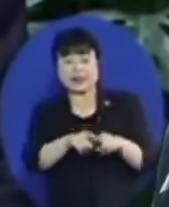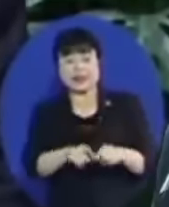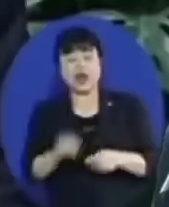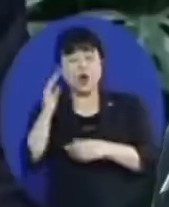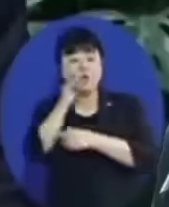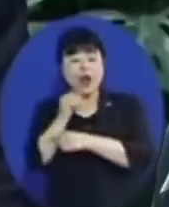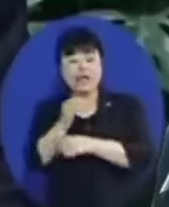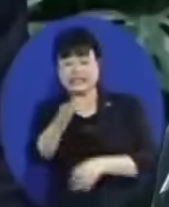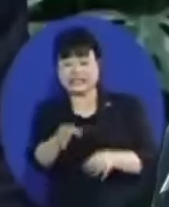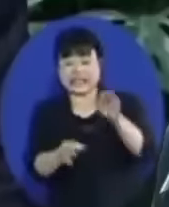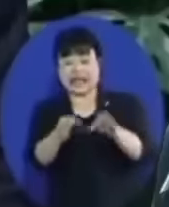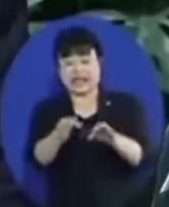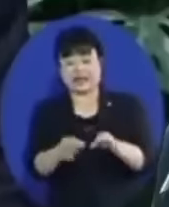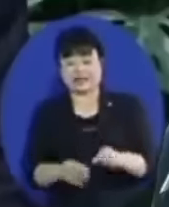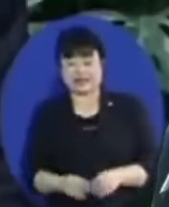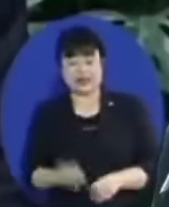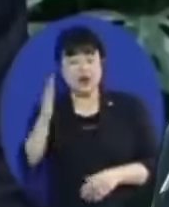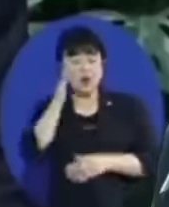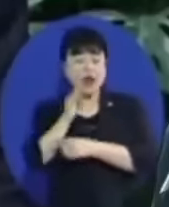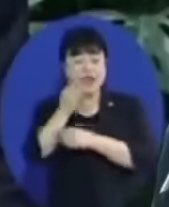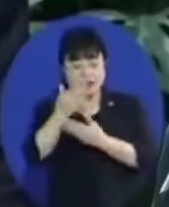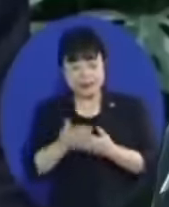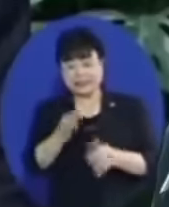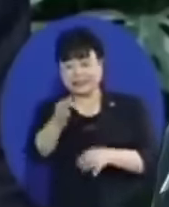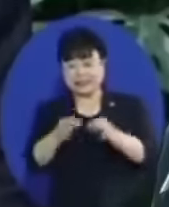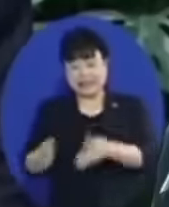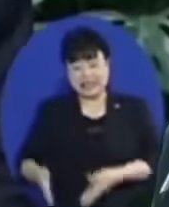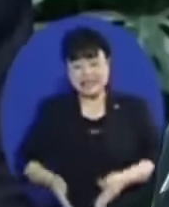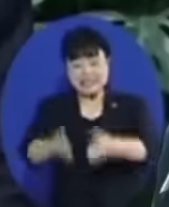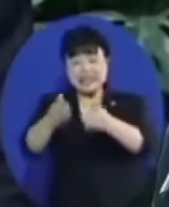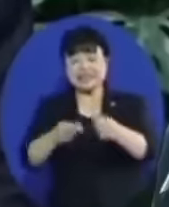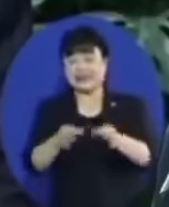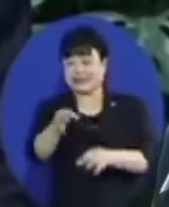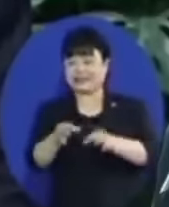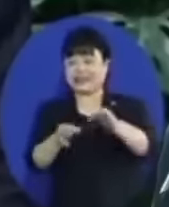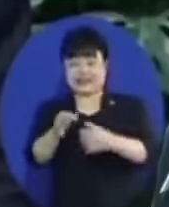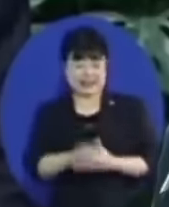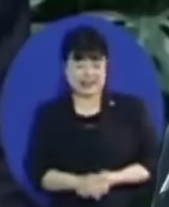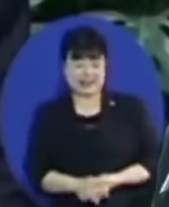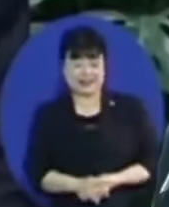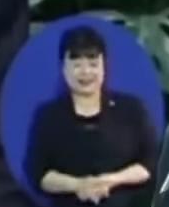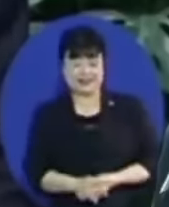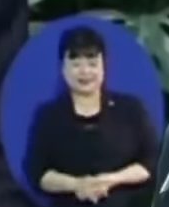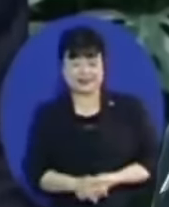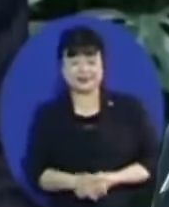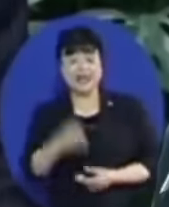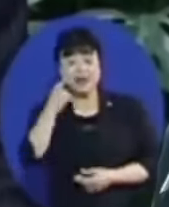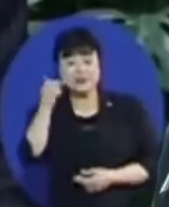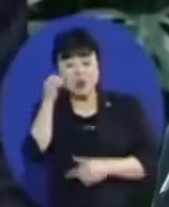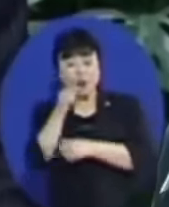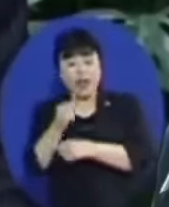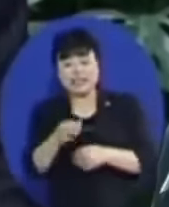청과시장에 가서 과일을 받아다가 길거리에서 팝니다. 파는데